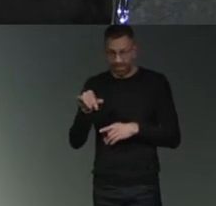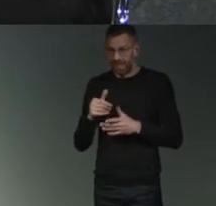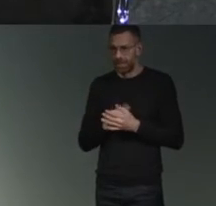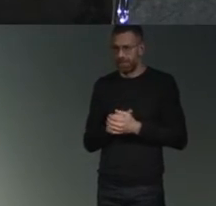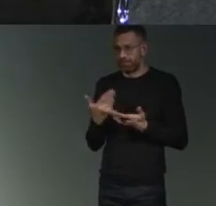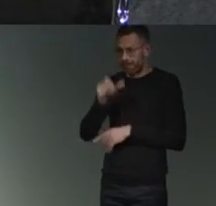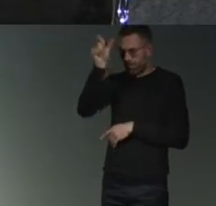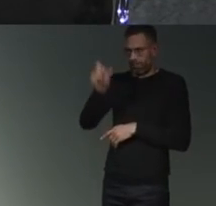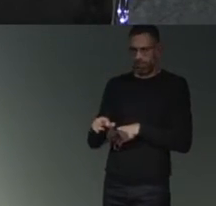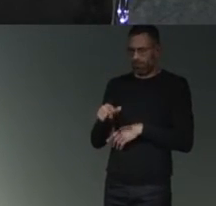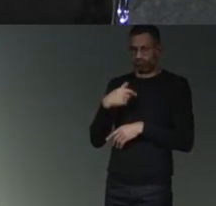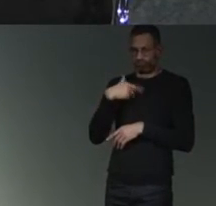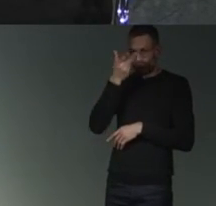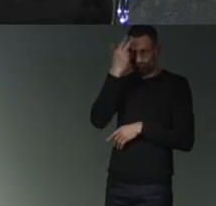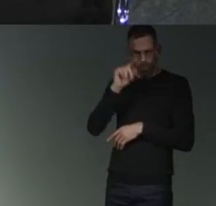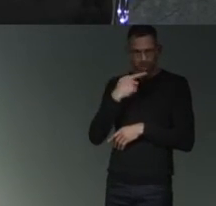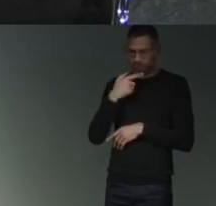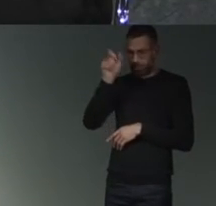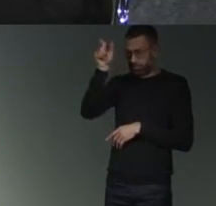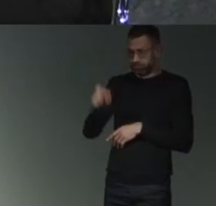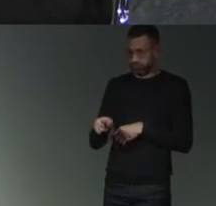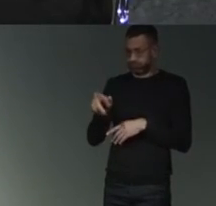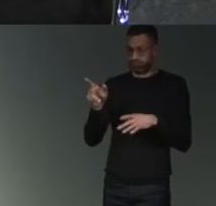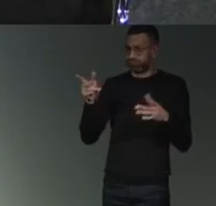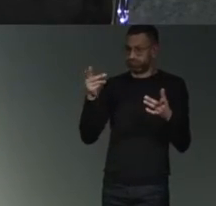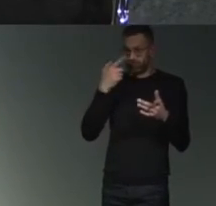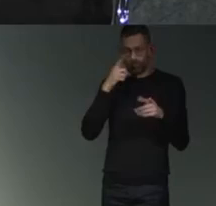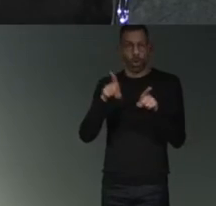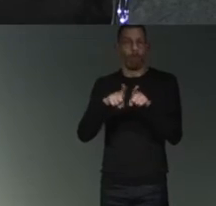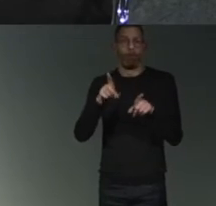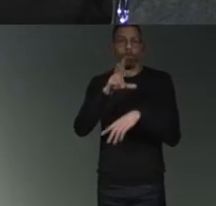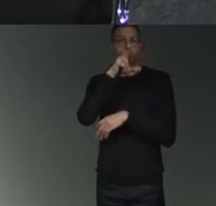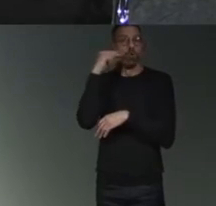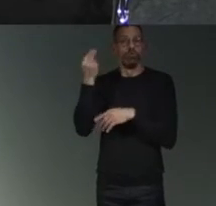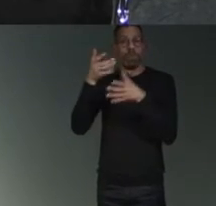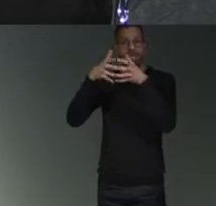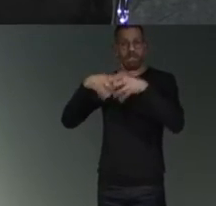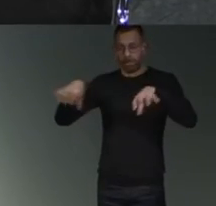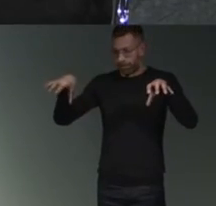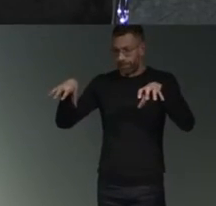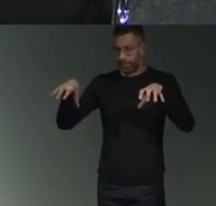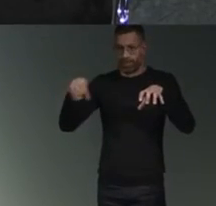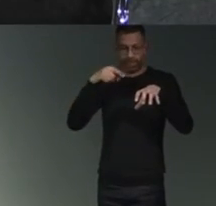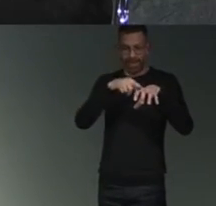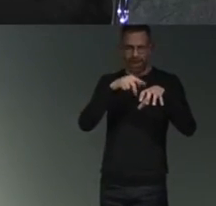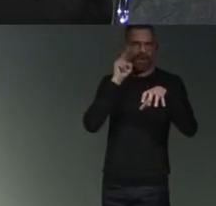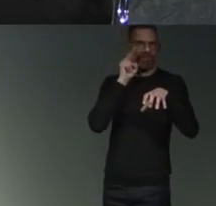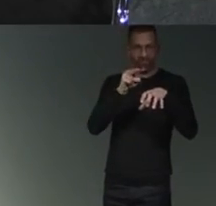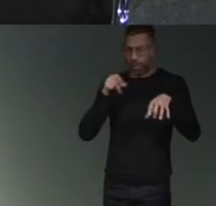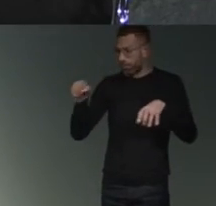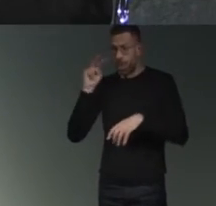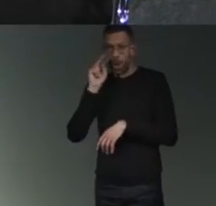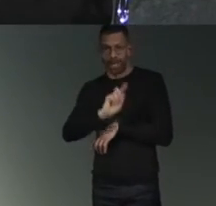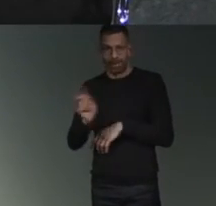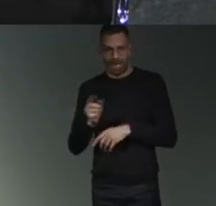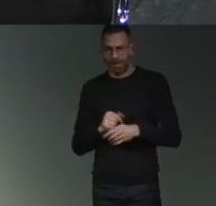totalement étrangères. C'est vraiment comme si l'humanité se divisait en deux groupes, les rétiniens et les non-rétiniens,